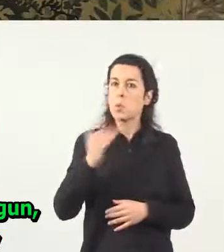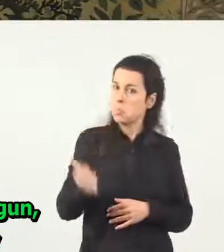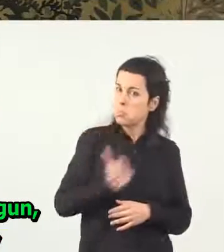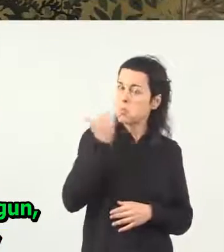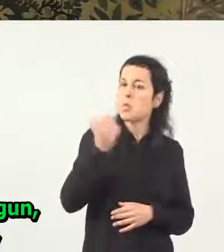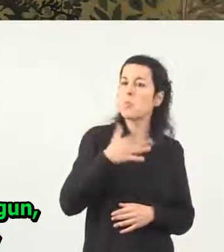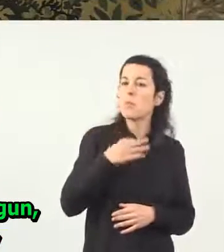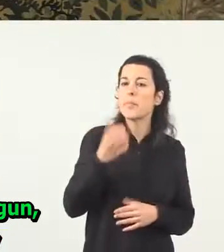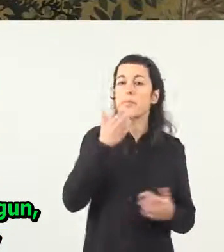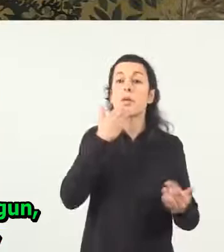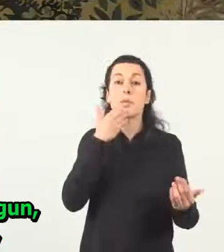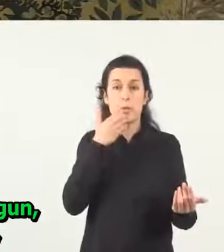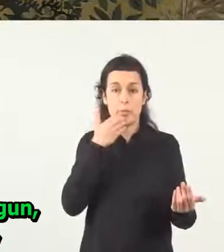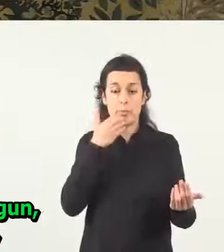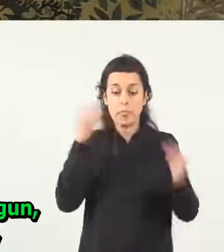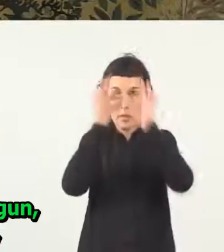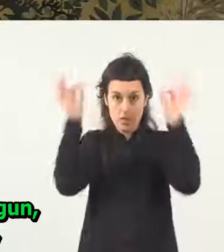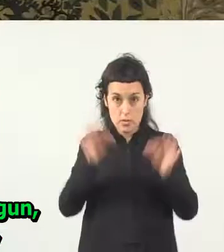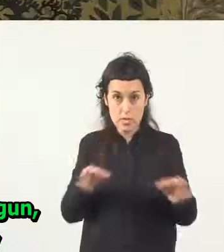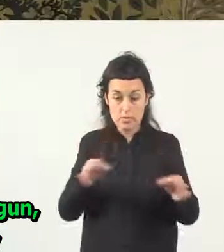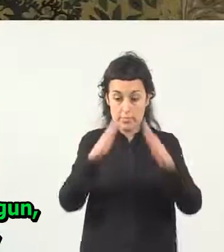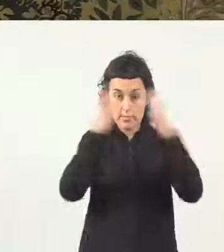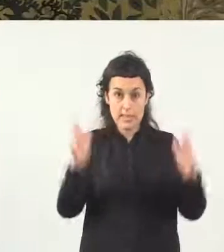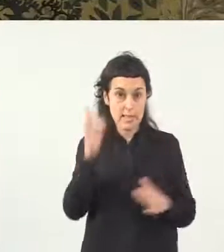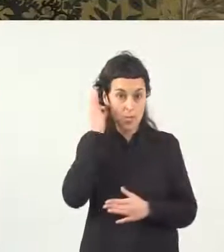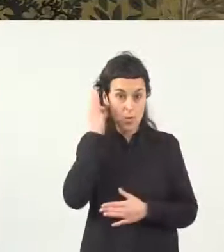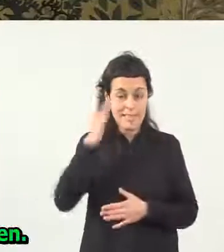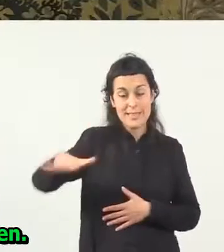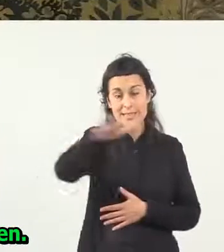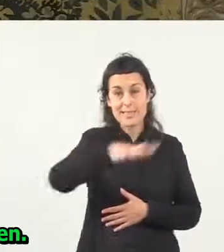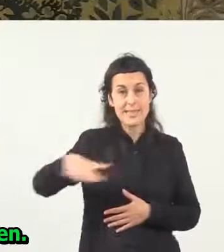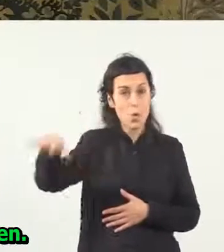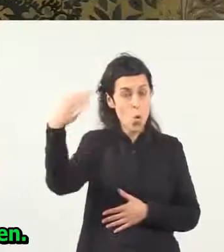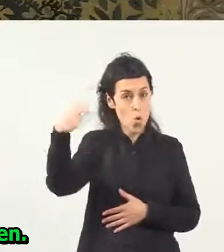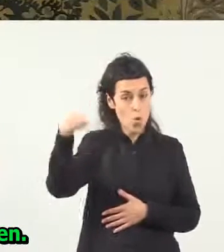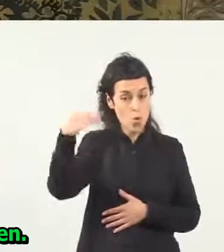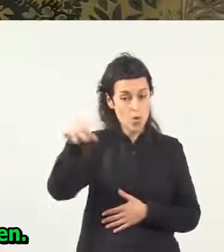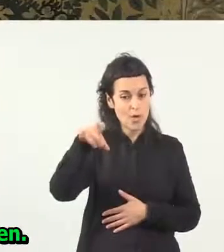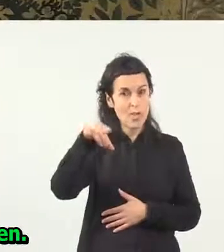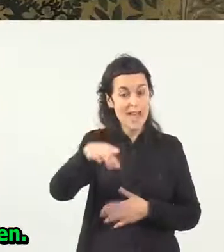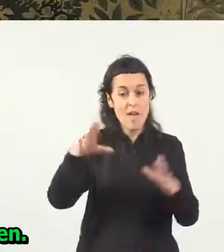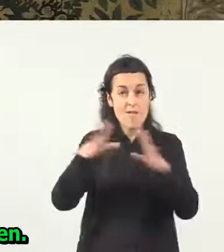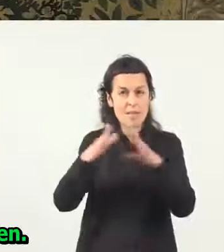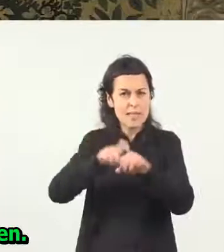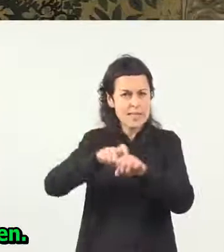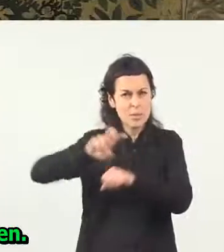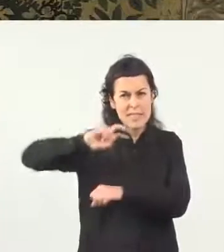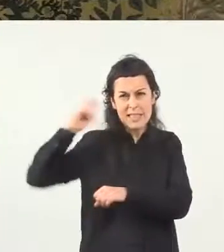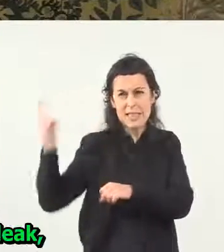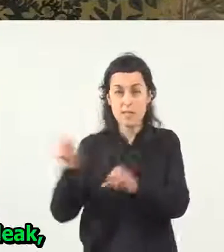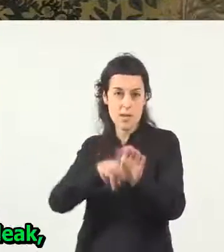behitu, emakumeen etxea da gaur egun Euskal Herria leku bakarra, non dauden feminista mota guztiak batera